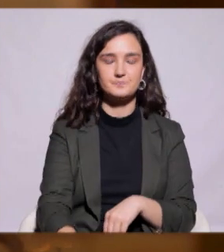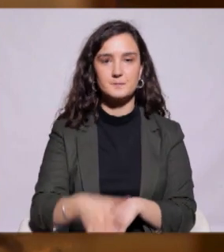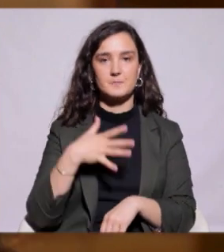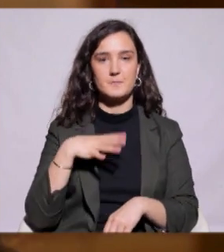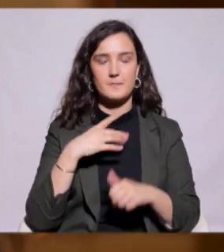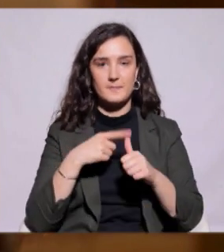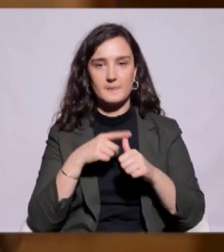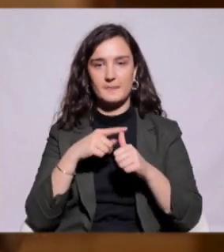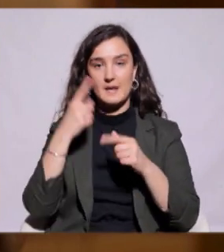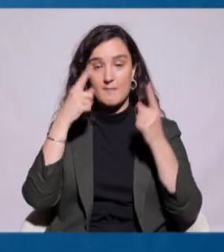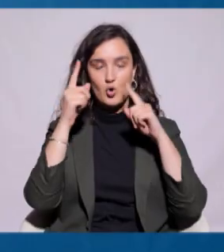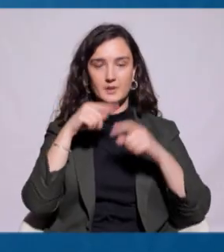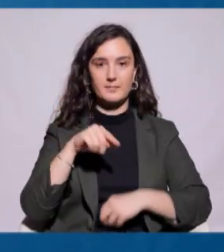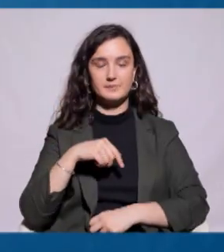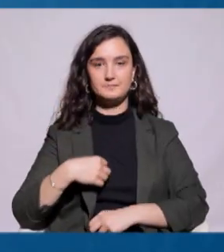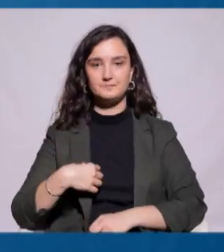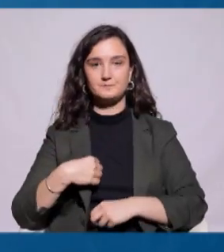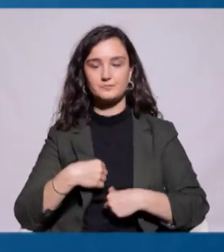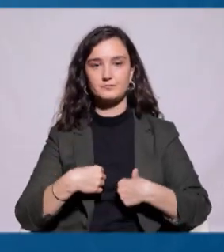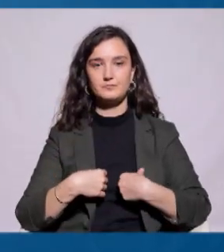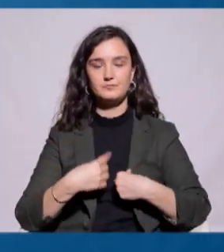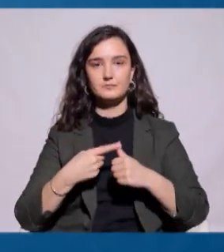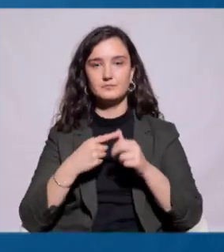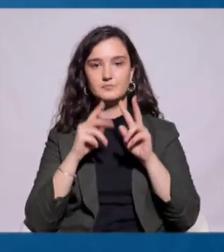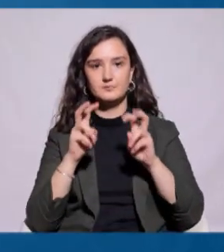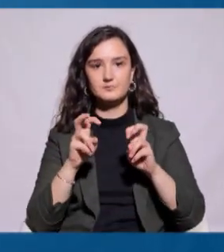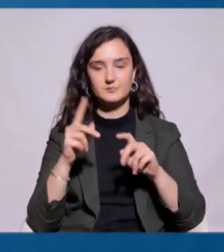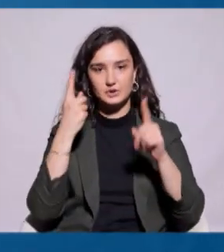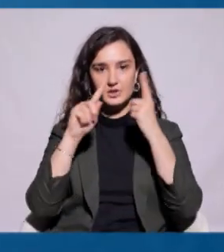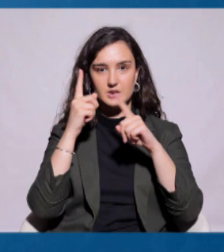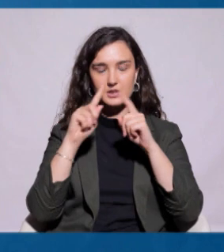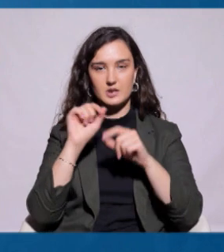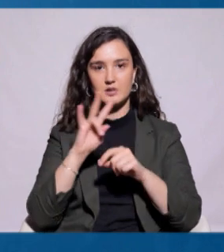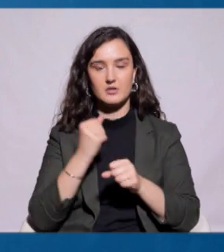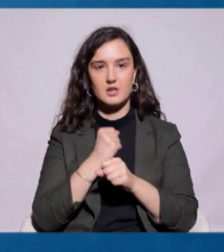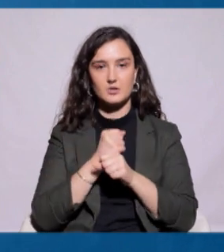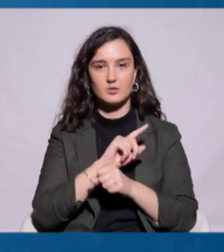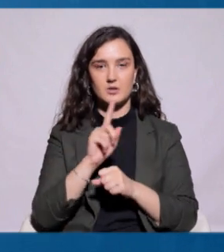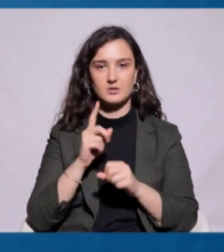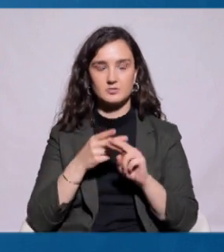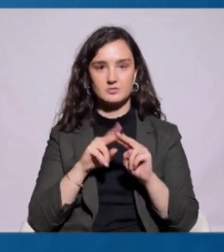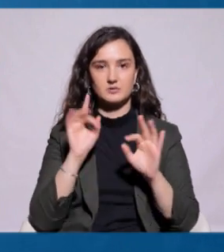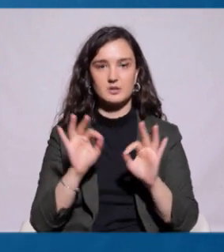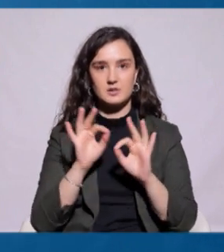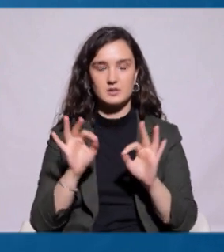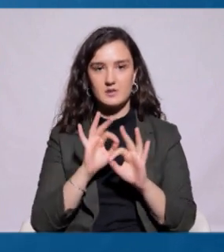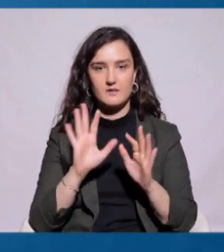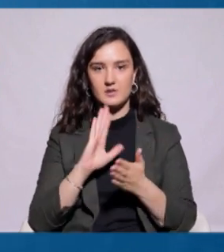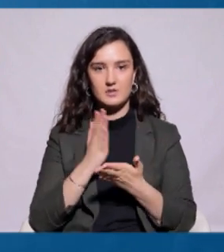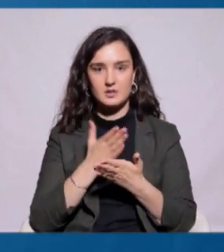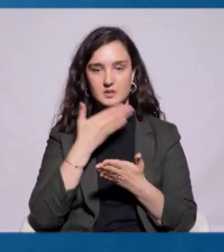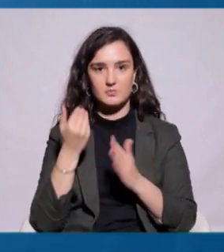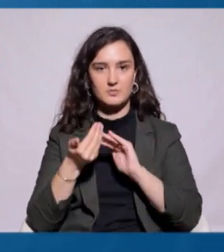it means გამოგონება. Invent means to design or create something that has never